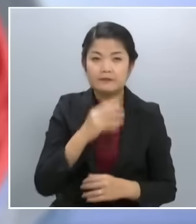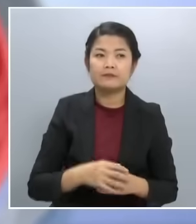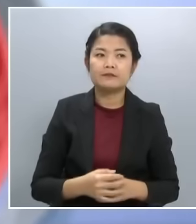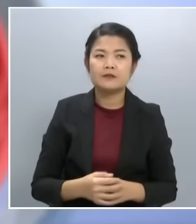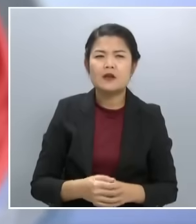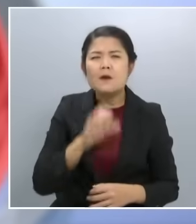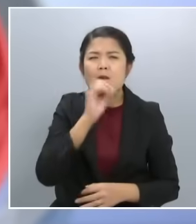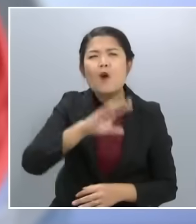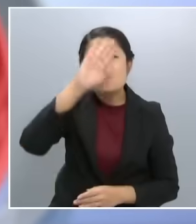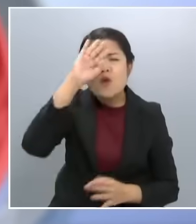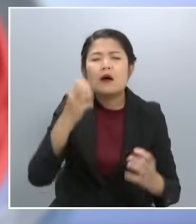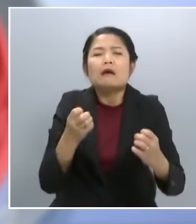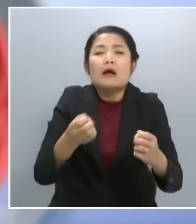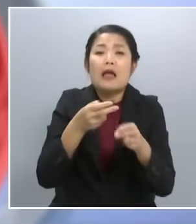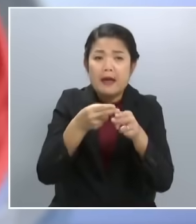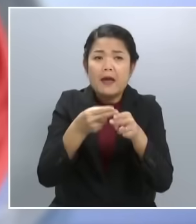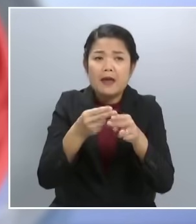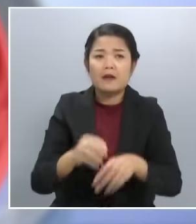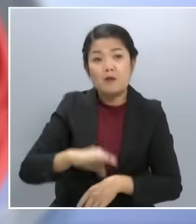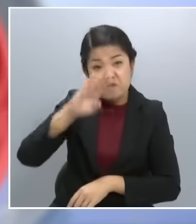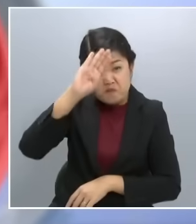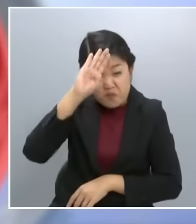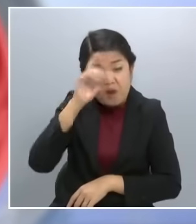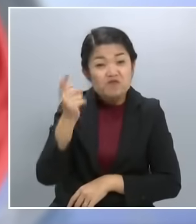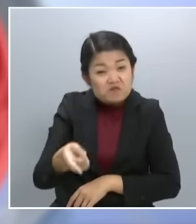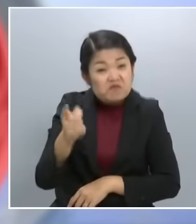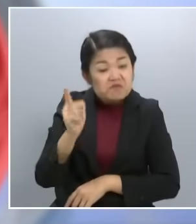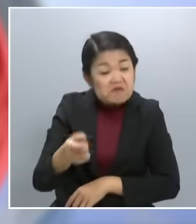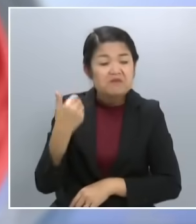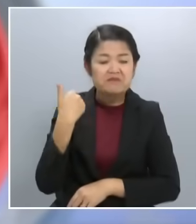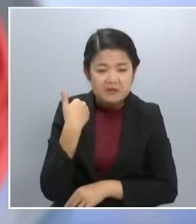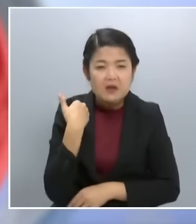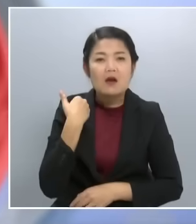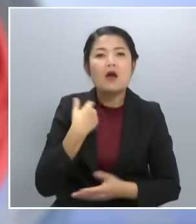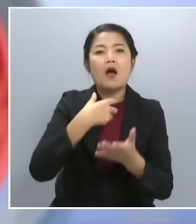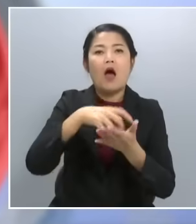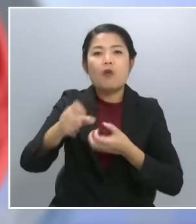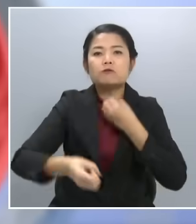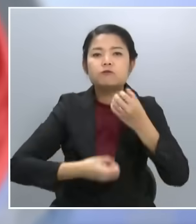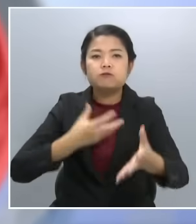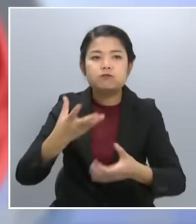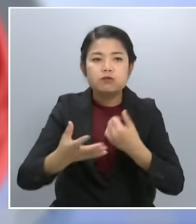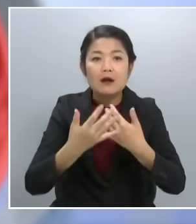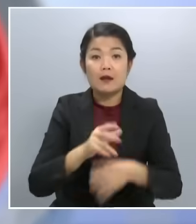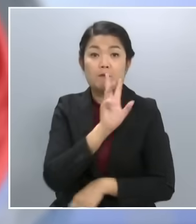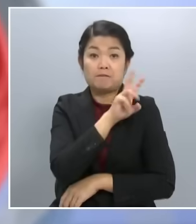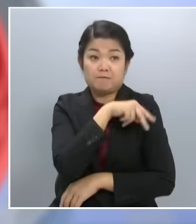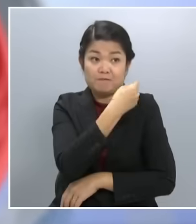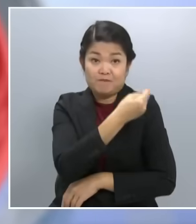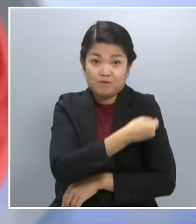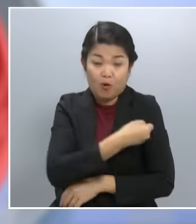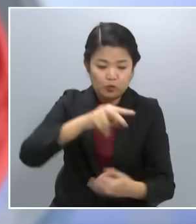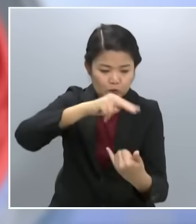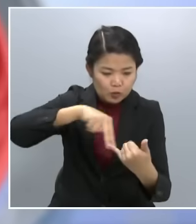สบายเชักเกร็งเมีโรคประจำตัวนู่นนี่นั่นปรากฏว่าผลชันสูตรเนี่ยออกมาแล้ว